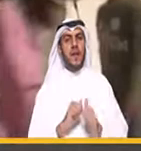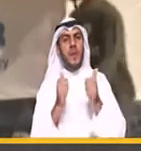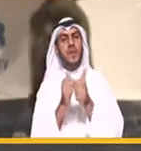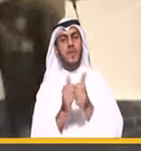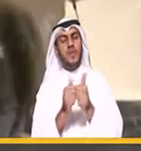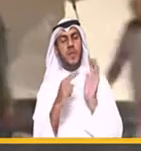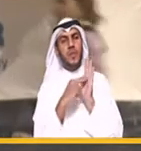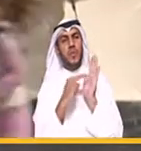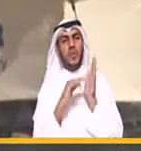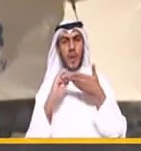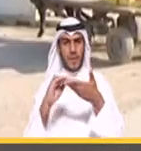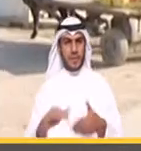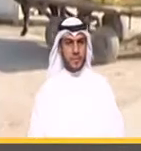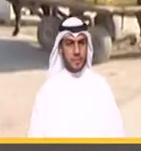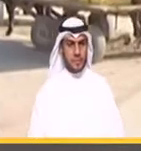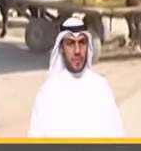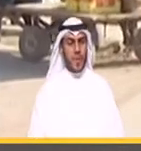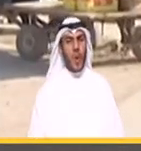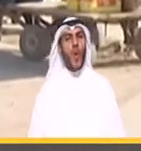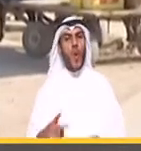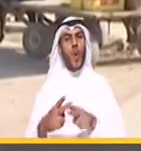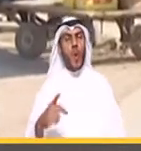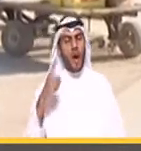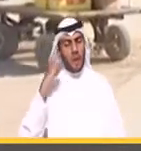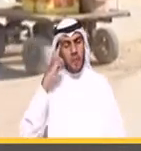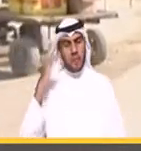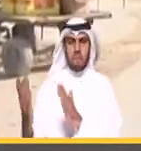اللاجئه توقفت مع الشعب السوري يعني